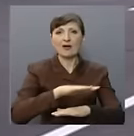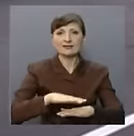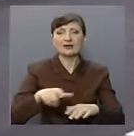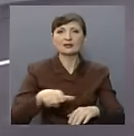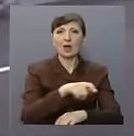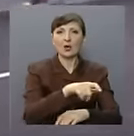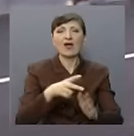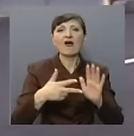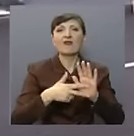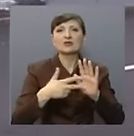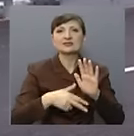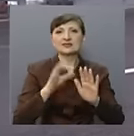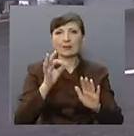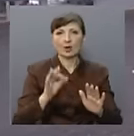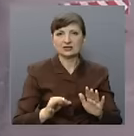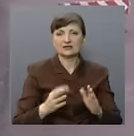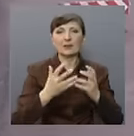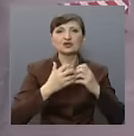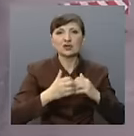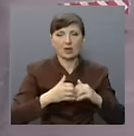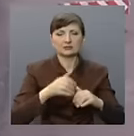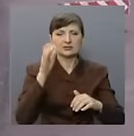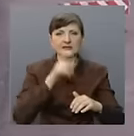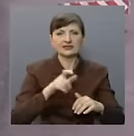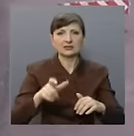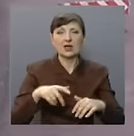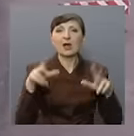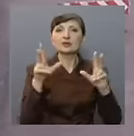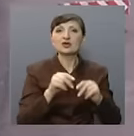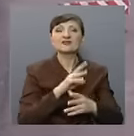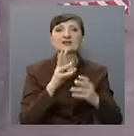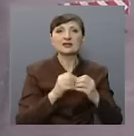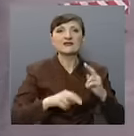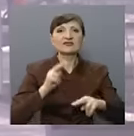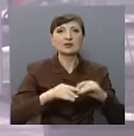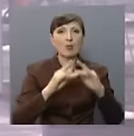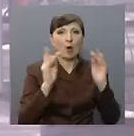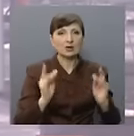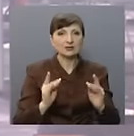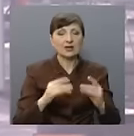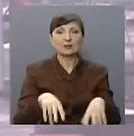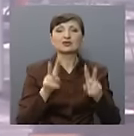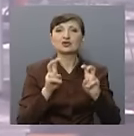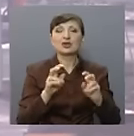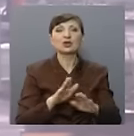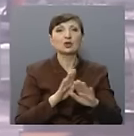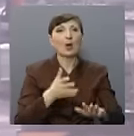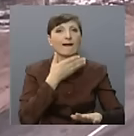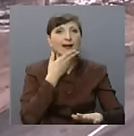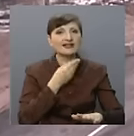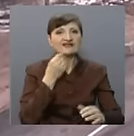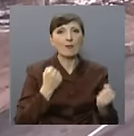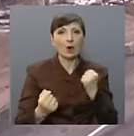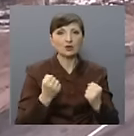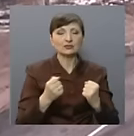автомагистрали сразу на 80%, подсчитали специалисты. Они заверили, что в целом возведенный мост по праву можно считать не только красивым и